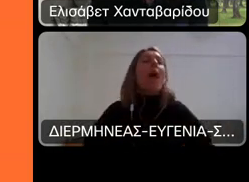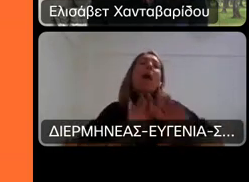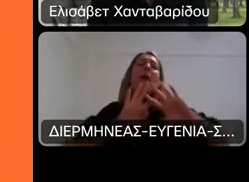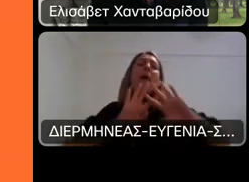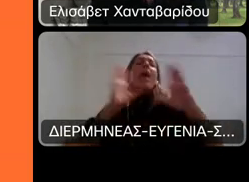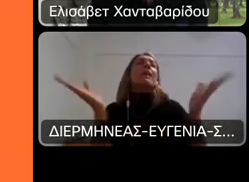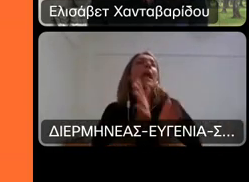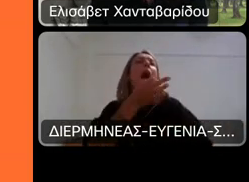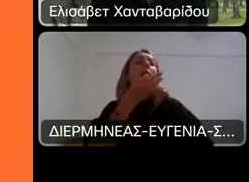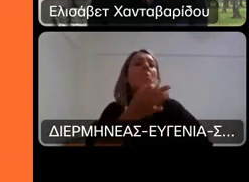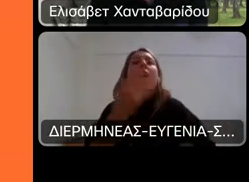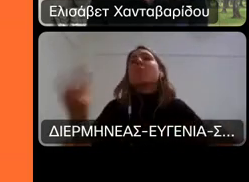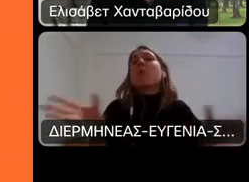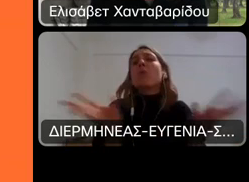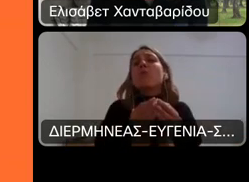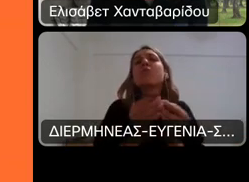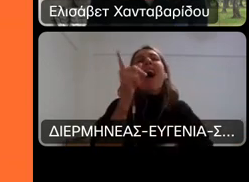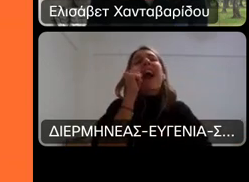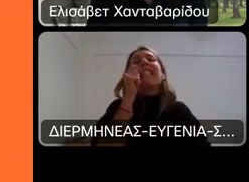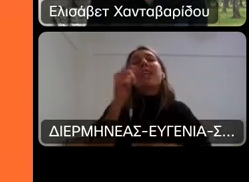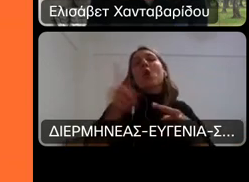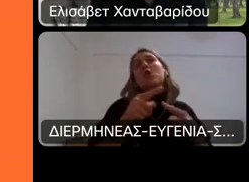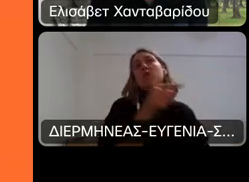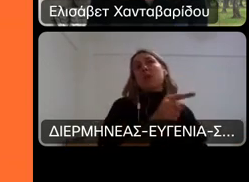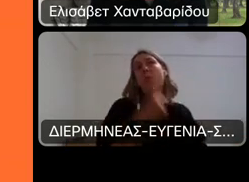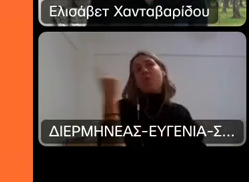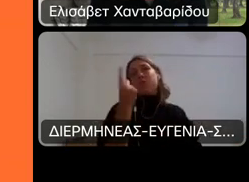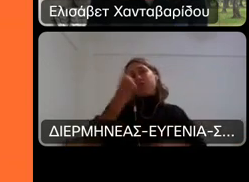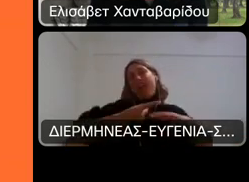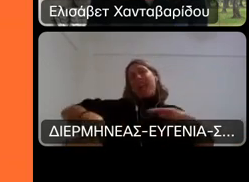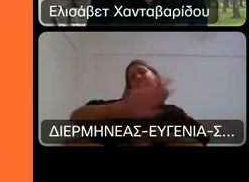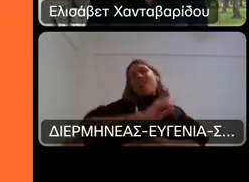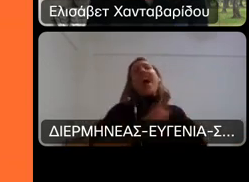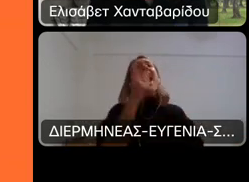γλύπτες. Χρησιμοποιούμε το σφαινικό όπως γενικά γινόταν στην Ελλάδα.